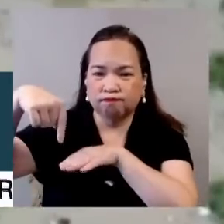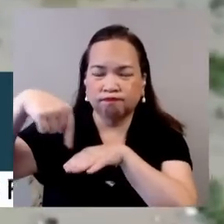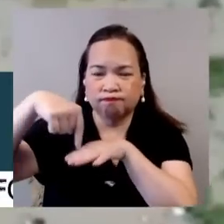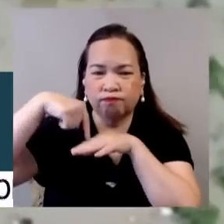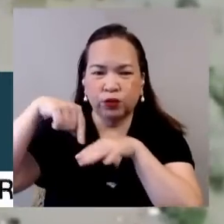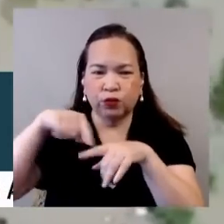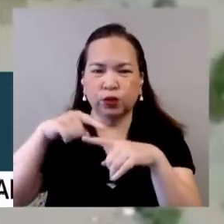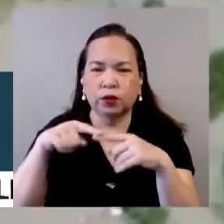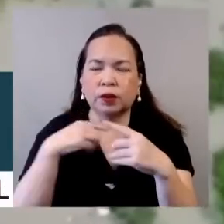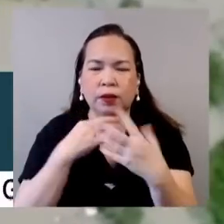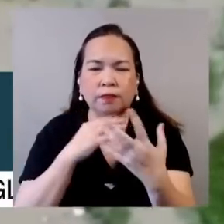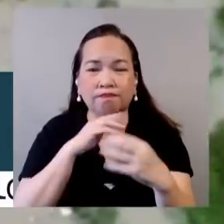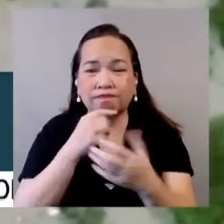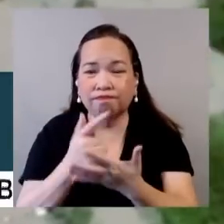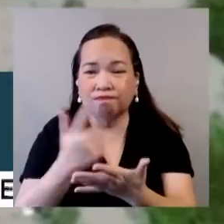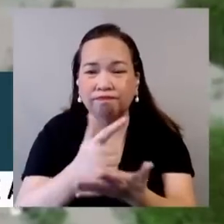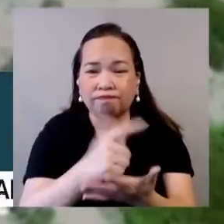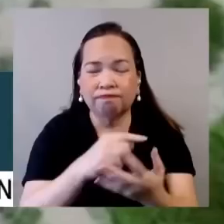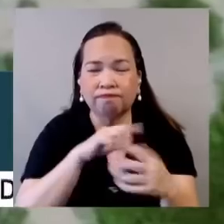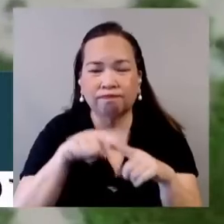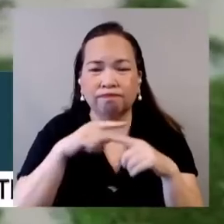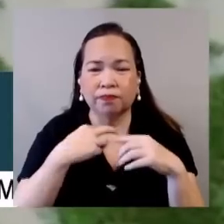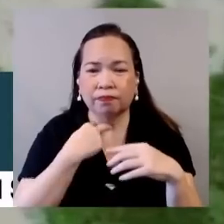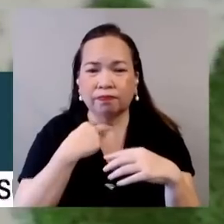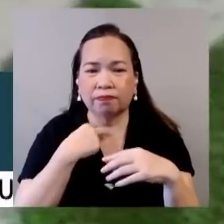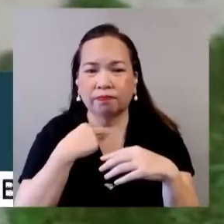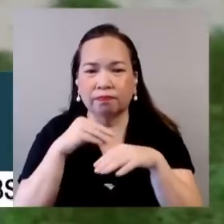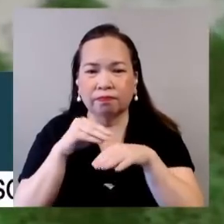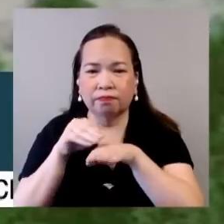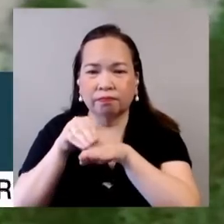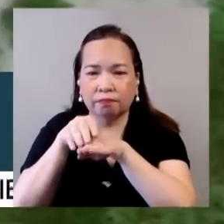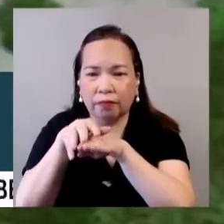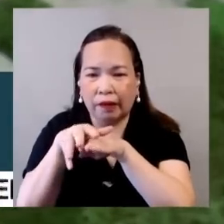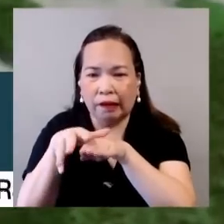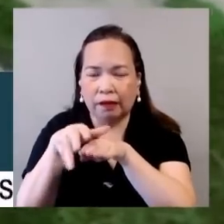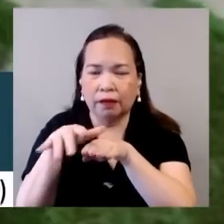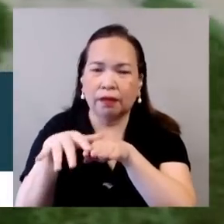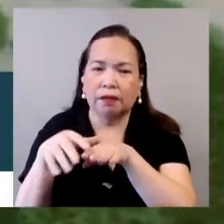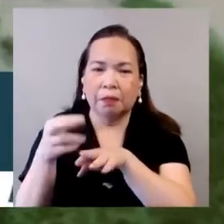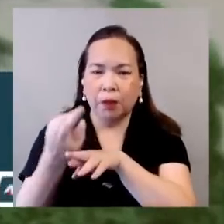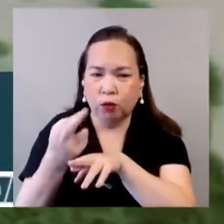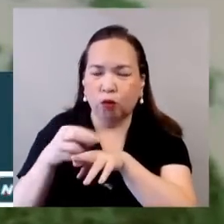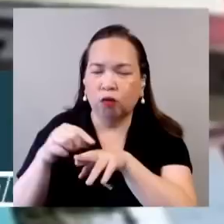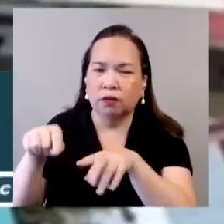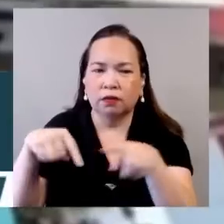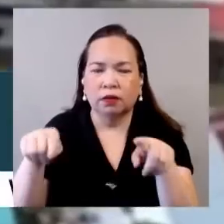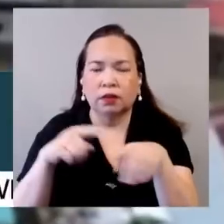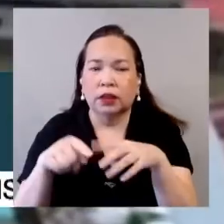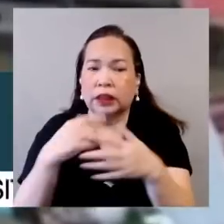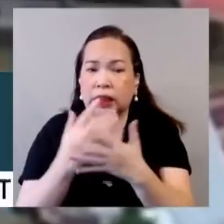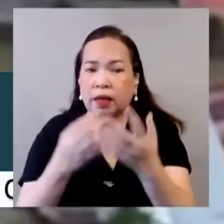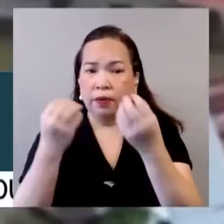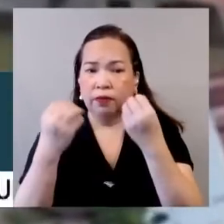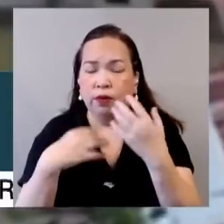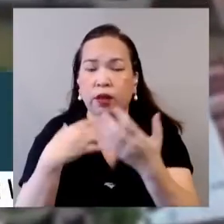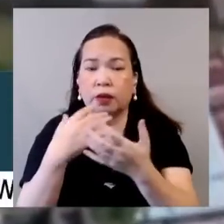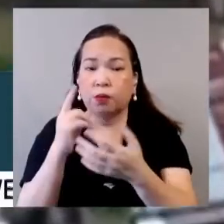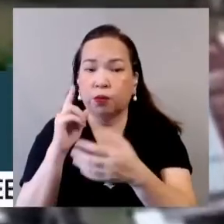ay na bumara dun sa daluyan ng tubig. And then meron din pong report na may